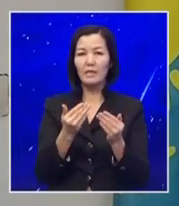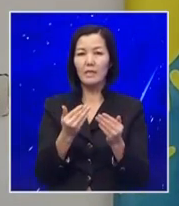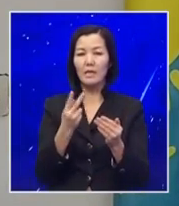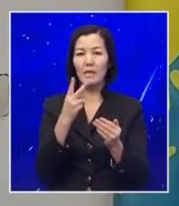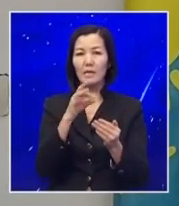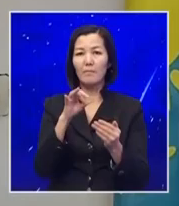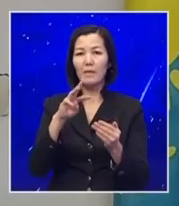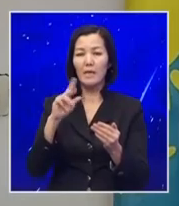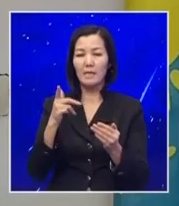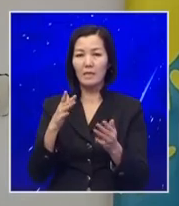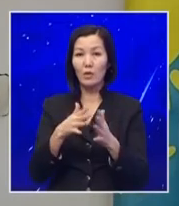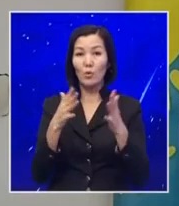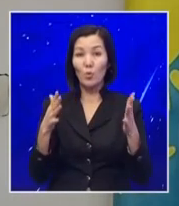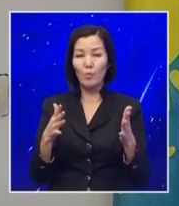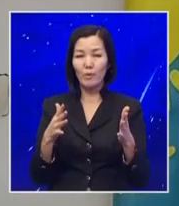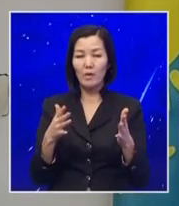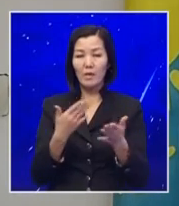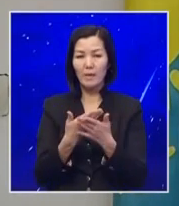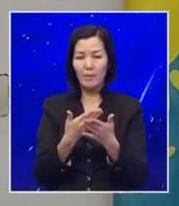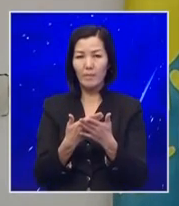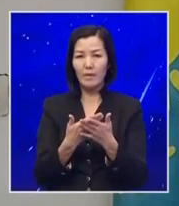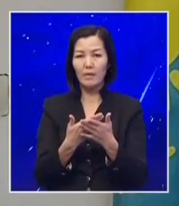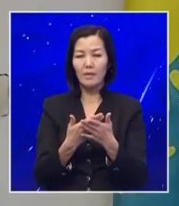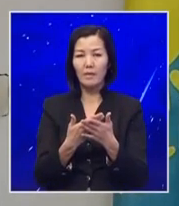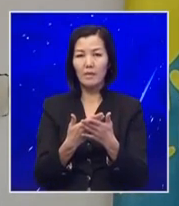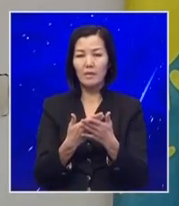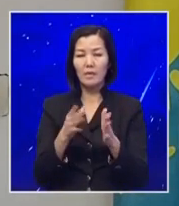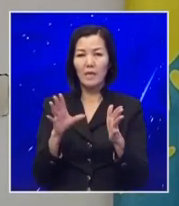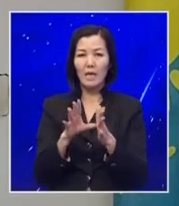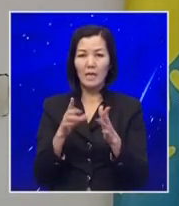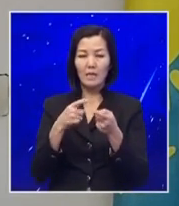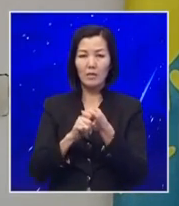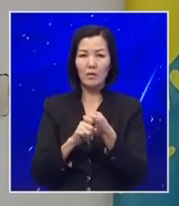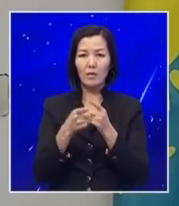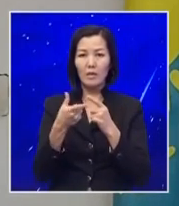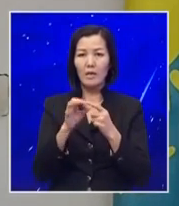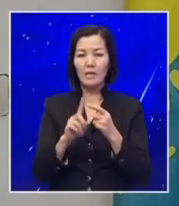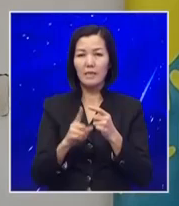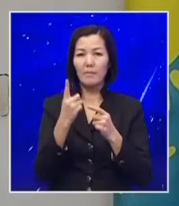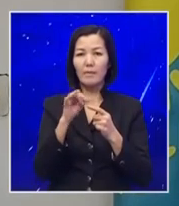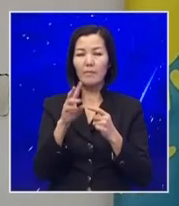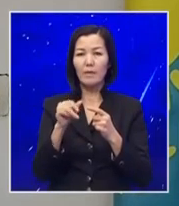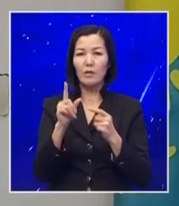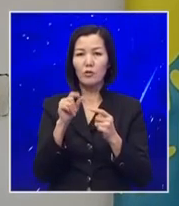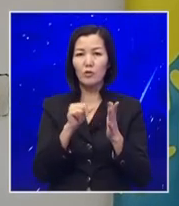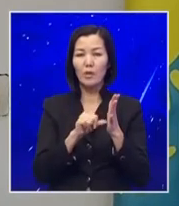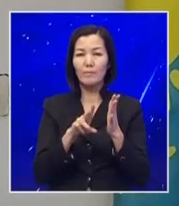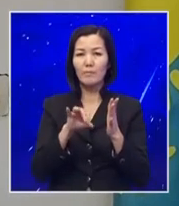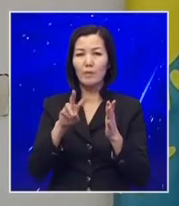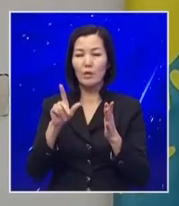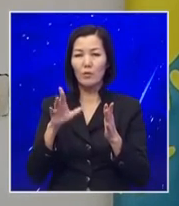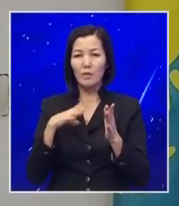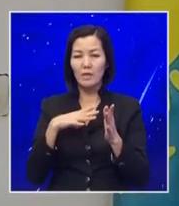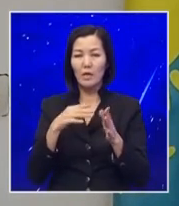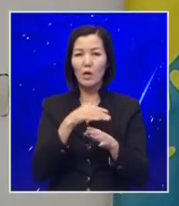екімдердің шамасында тартылып жатыр. Мысалы, газдың өзі 1 миллиард 161 миллион теңгені құрап отыр. Бұның сыртында